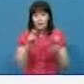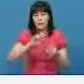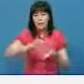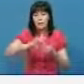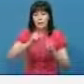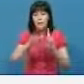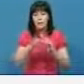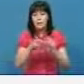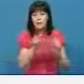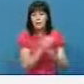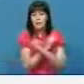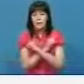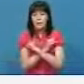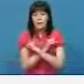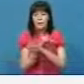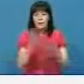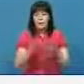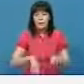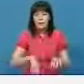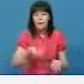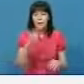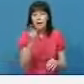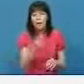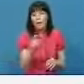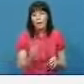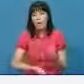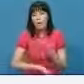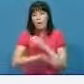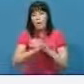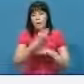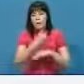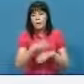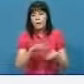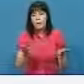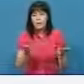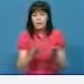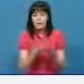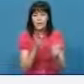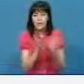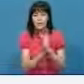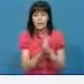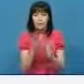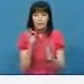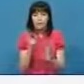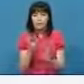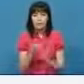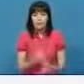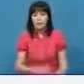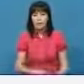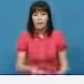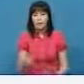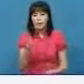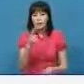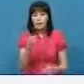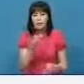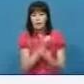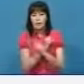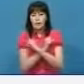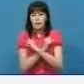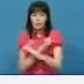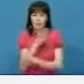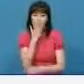демалыс аймағын қала тұрғындары мен қонақтары бірден таңдайды. Дельфин демалыс үшін